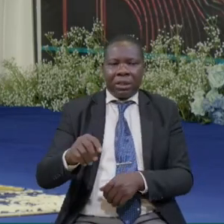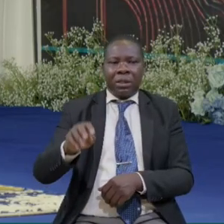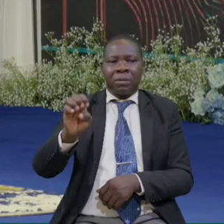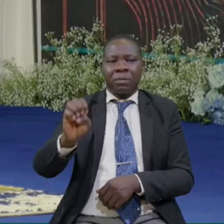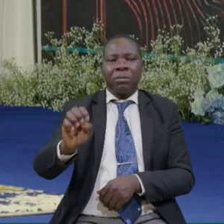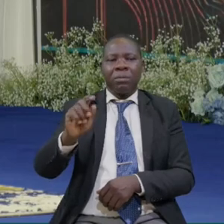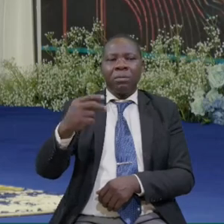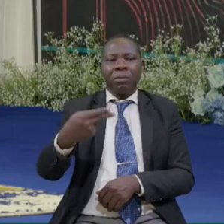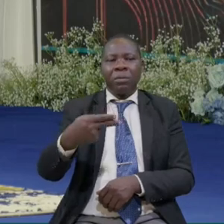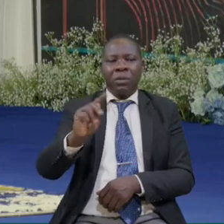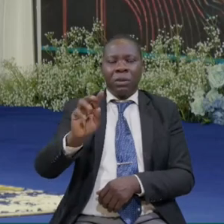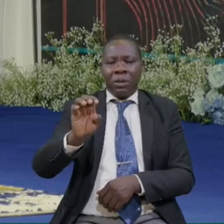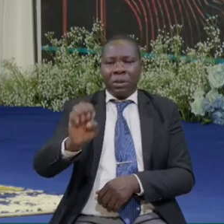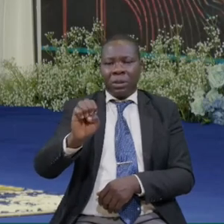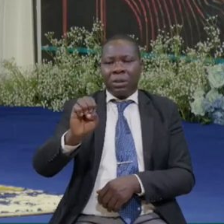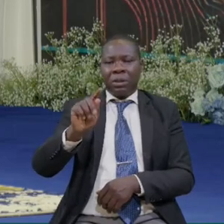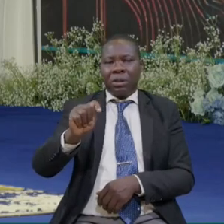Jérémie 13.